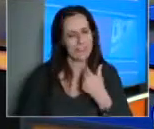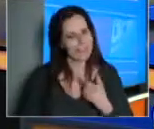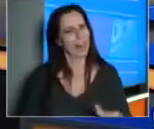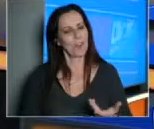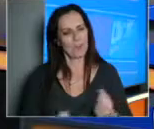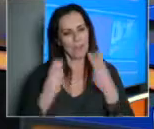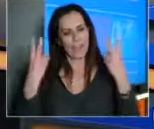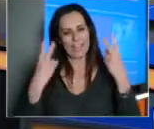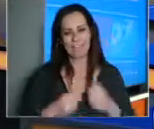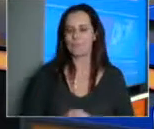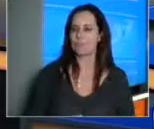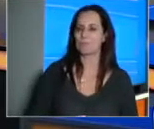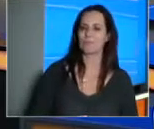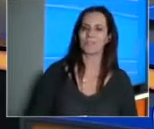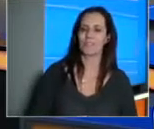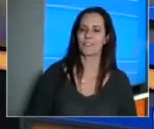אותו.